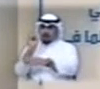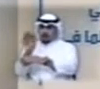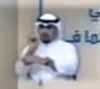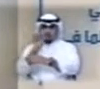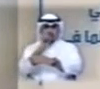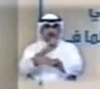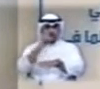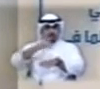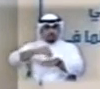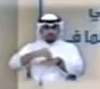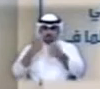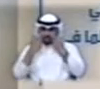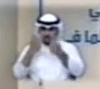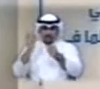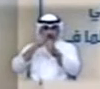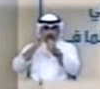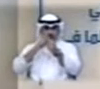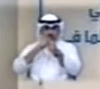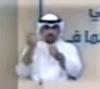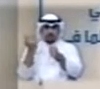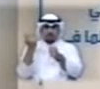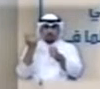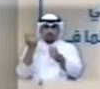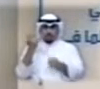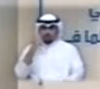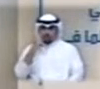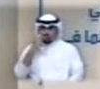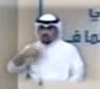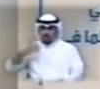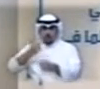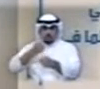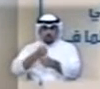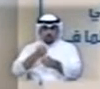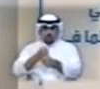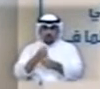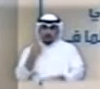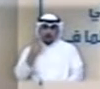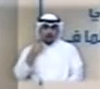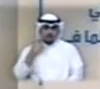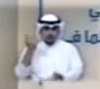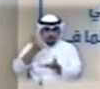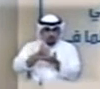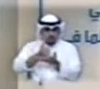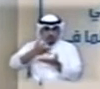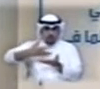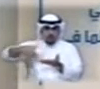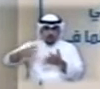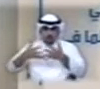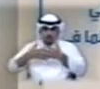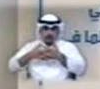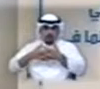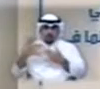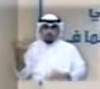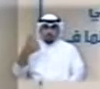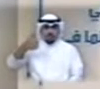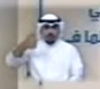العاملين في القطاع النفطي على ضرورة تجسيد روح المسؤولية والتضحية والتعامل الإيجابي المسؤول في